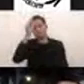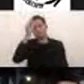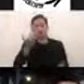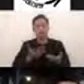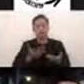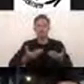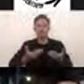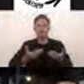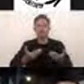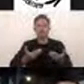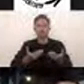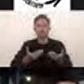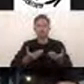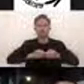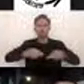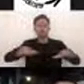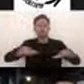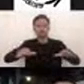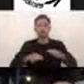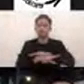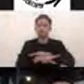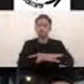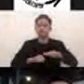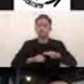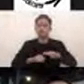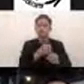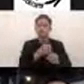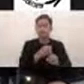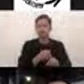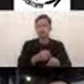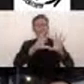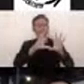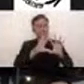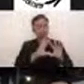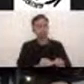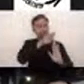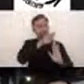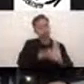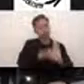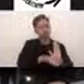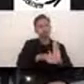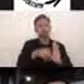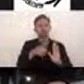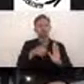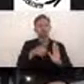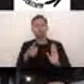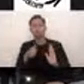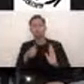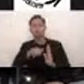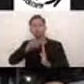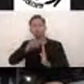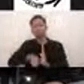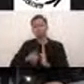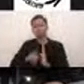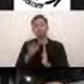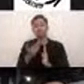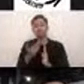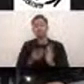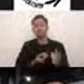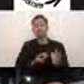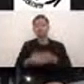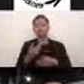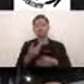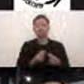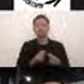pencemaran lingkungan korupsi kekerasan itu secara perlahan dapat dieliminir dalam konteks dalam